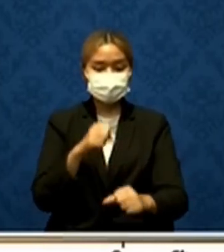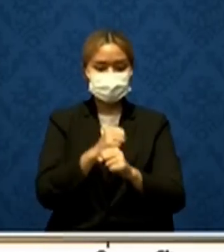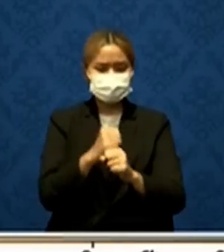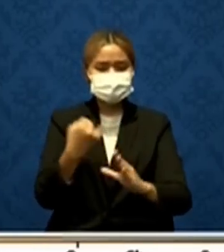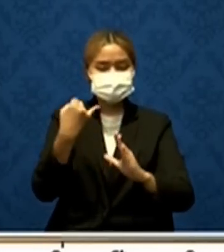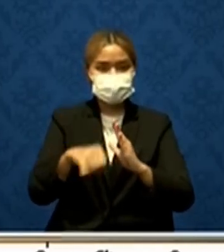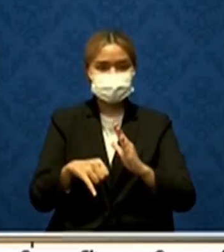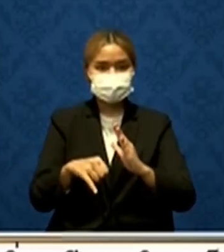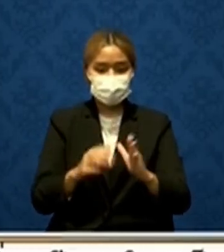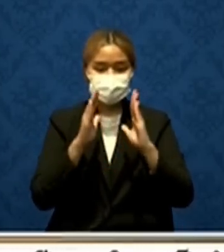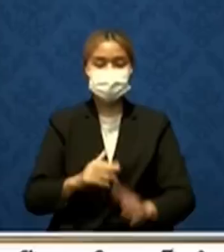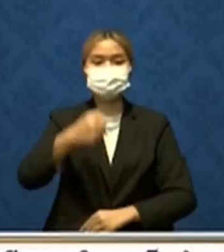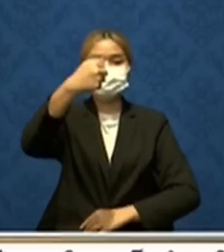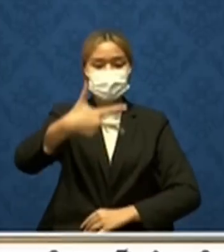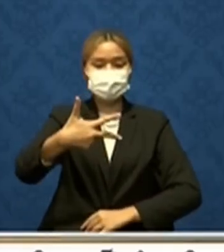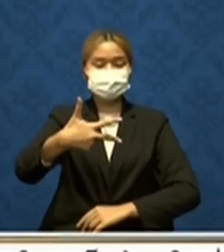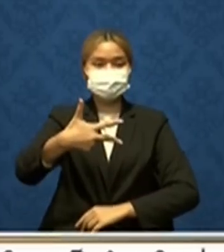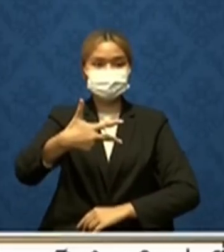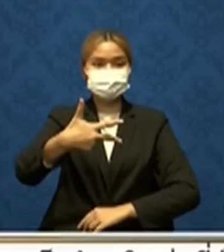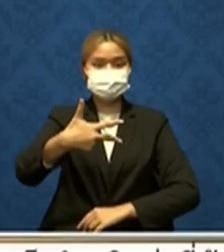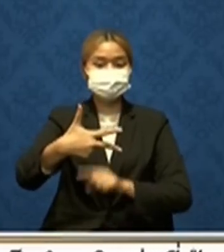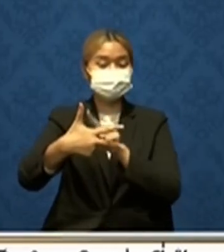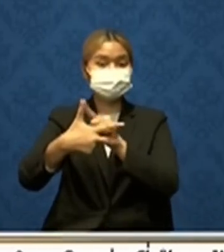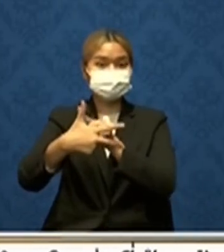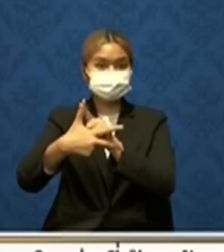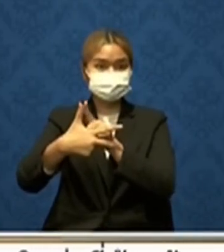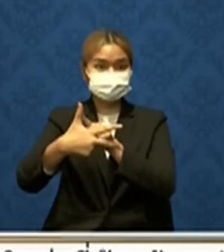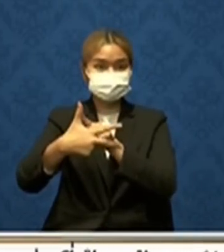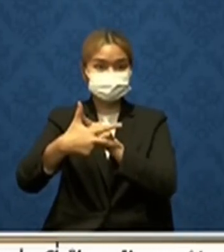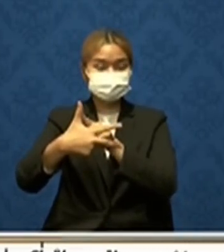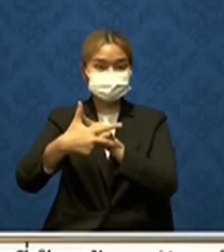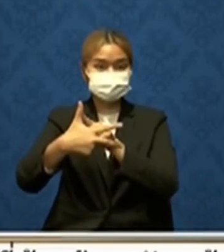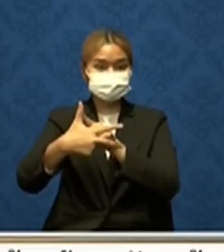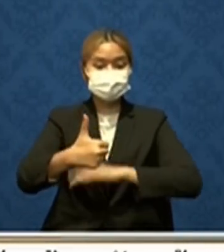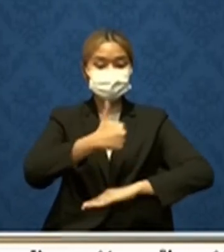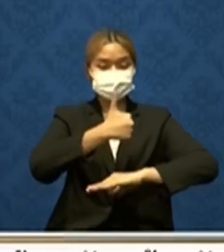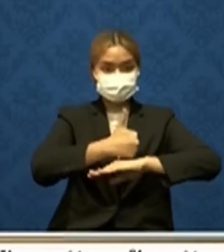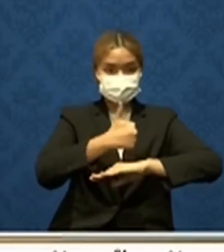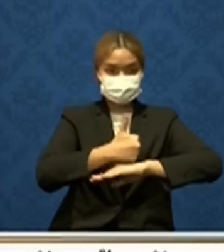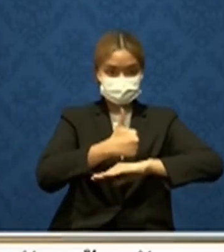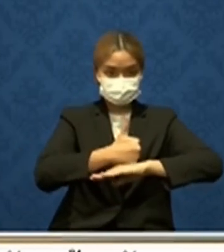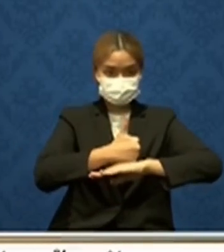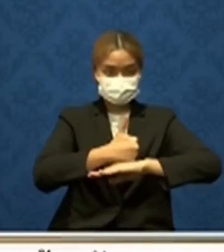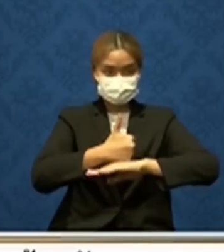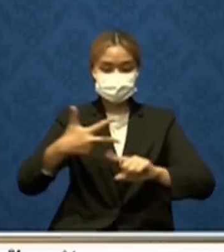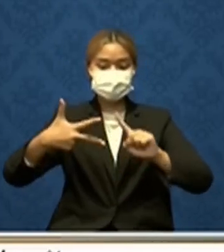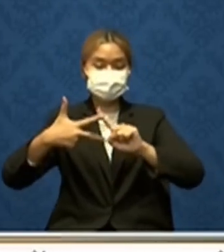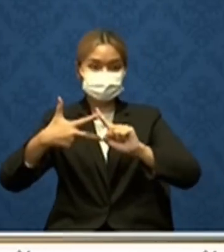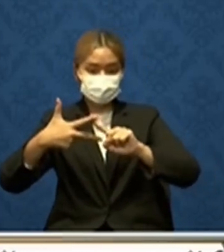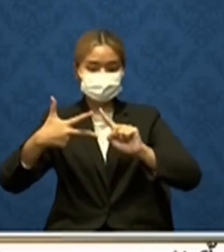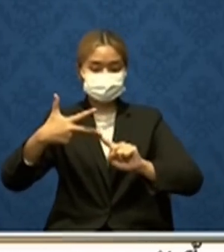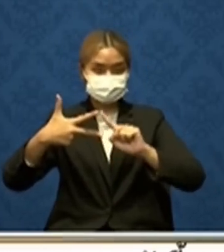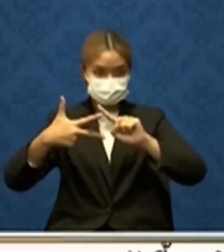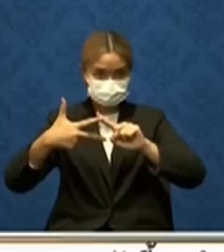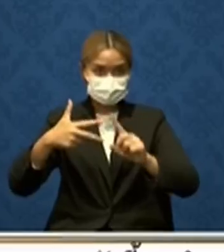3รายคืออดีตรักษาการผอ.และเจ้าหน้าที่อีก 2